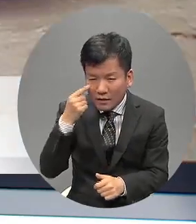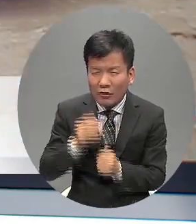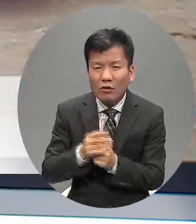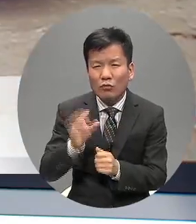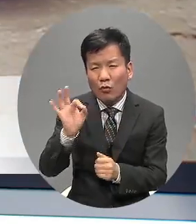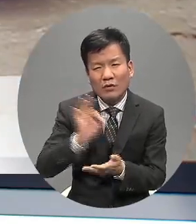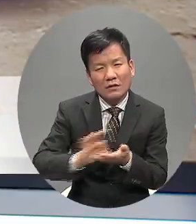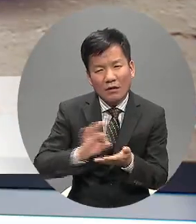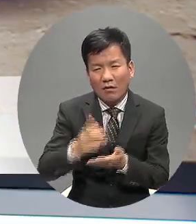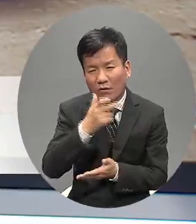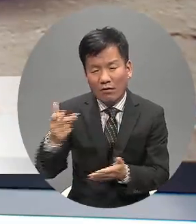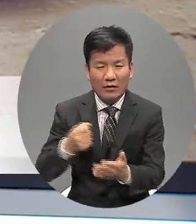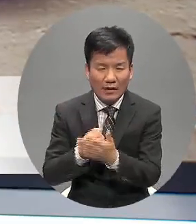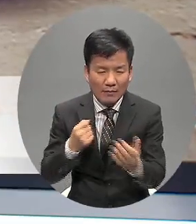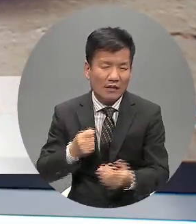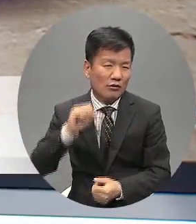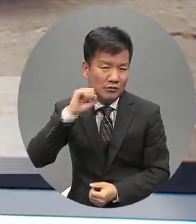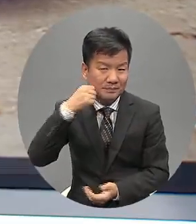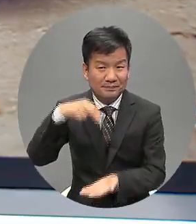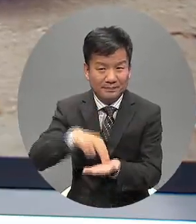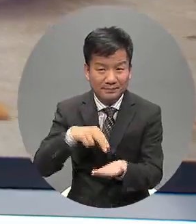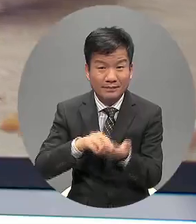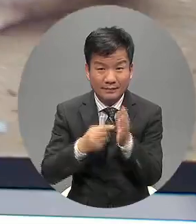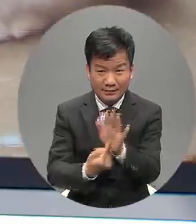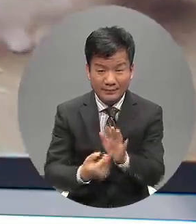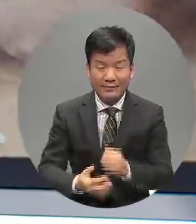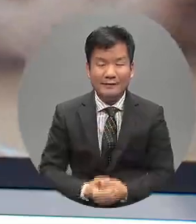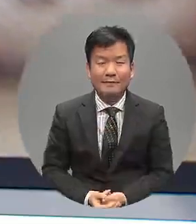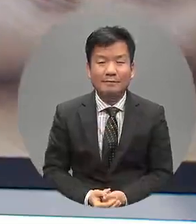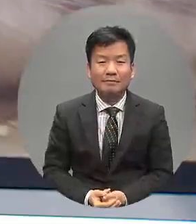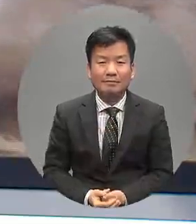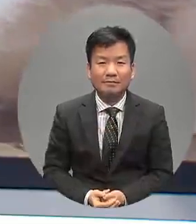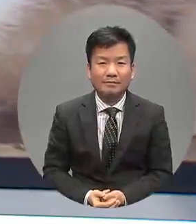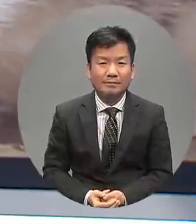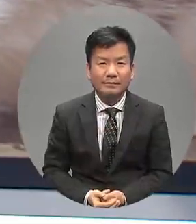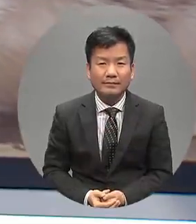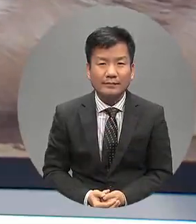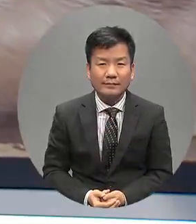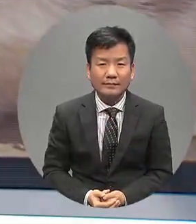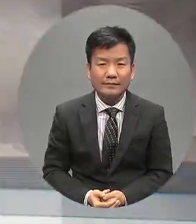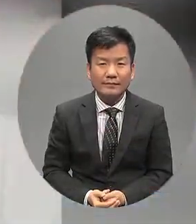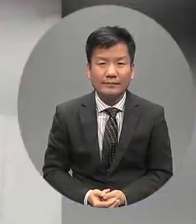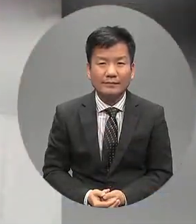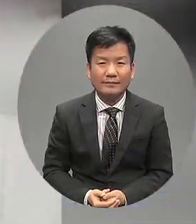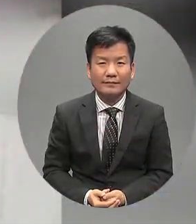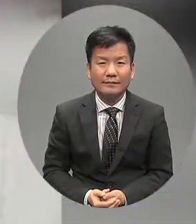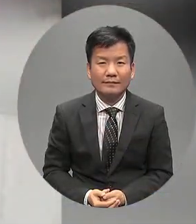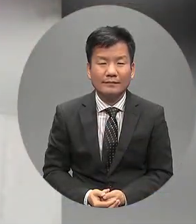비용이 많이 든다며 난색을 보이고 있습니다. 김은초 기자입니다.